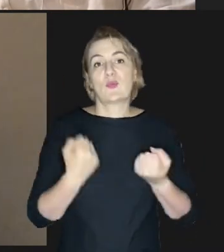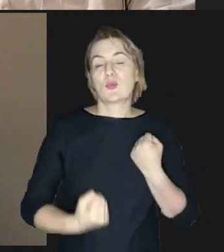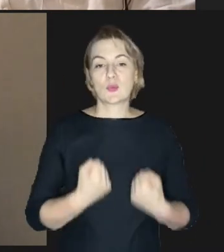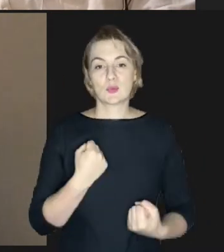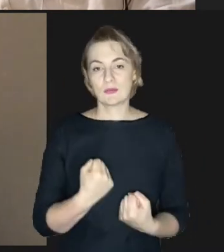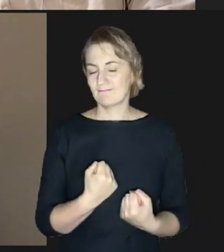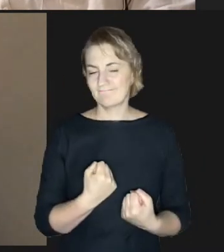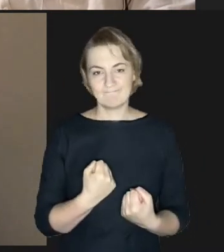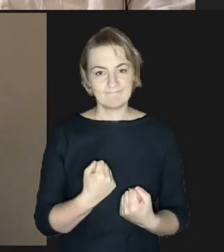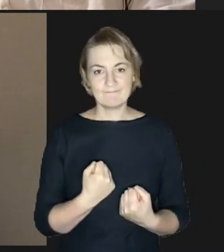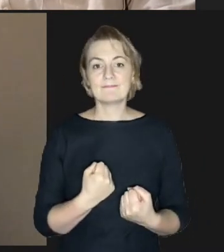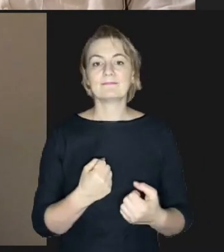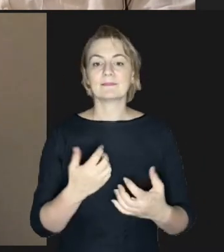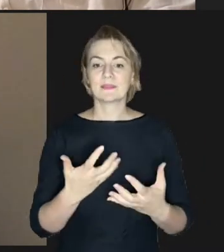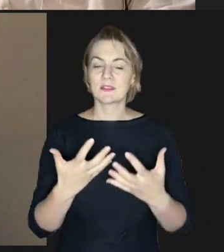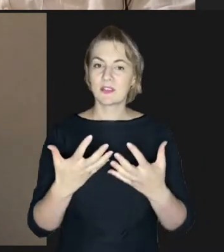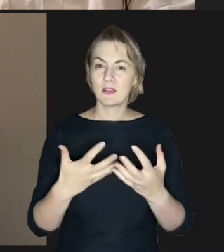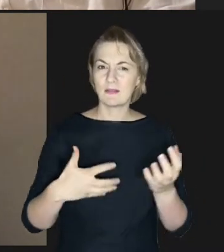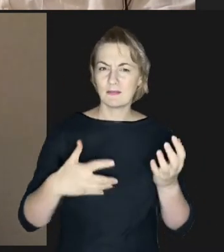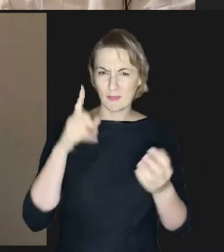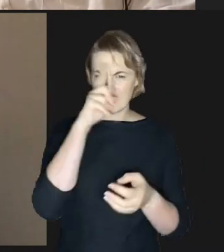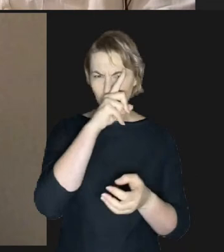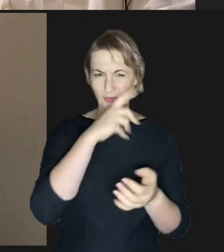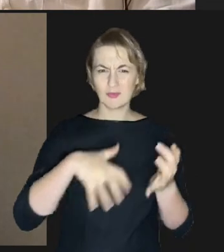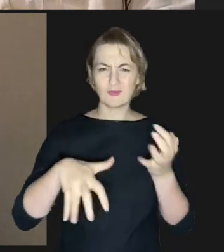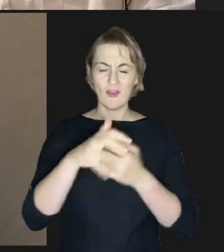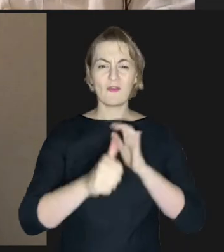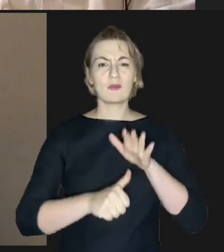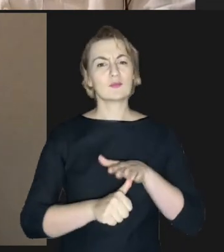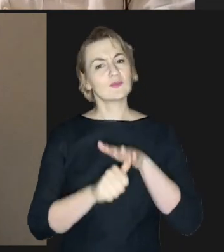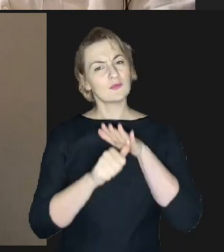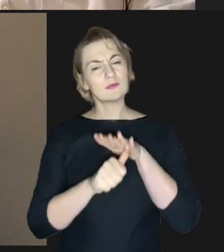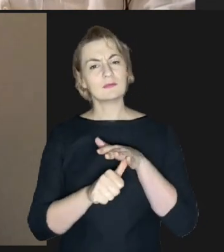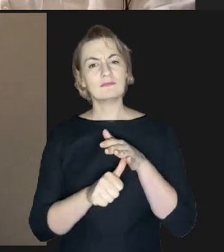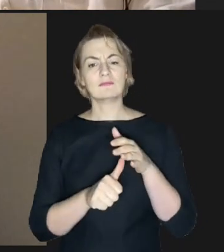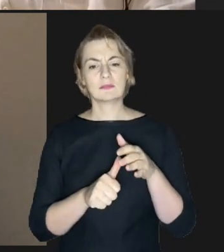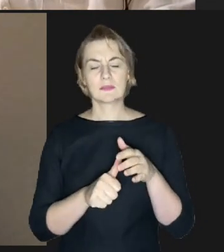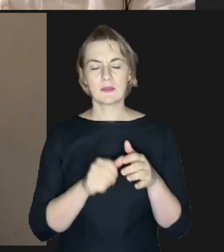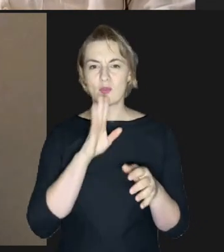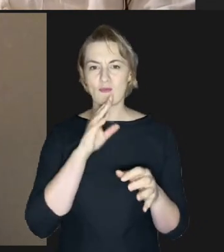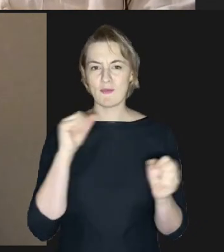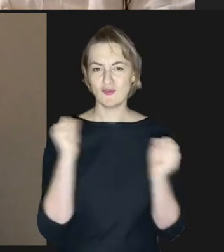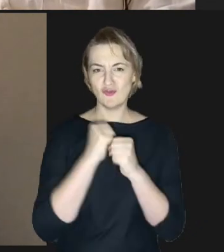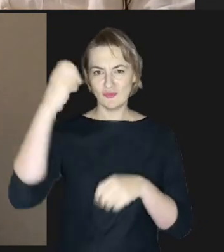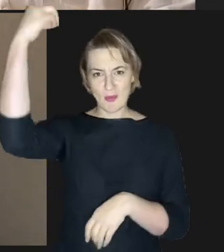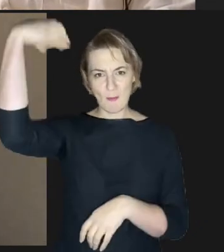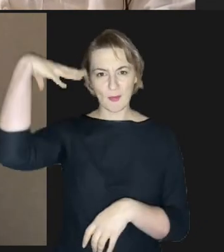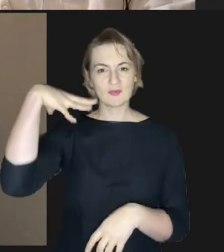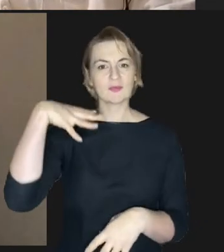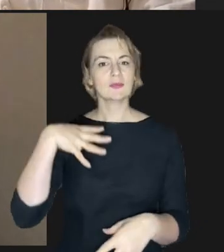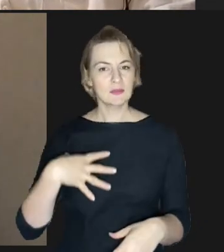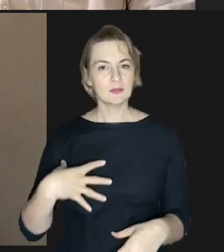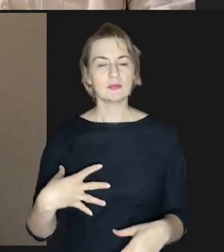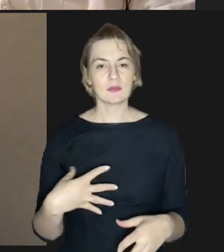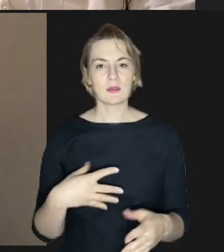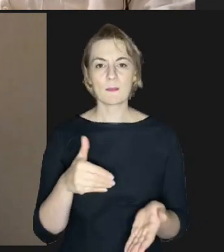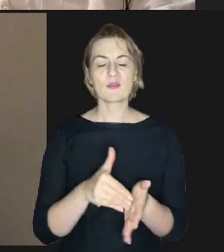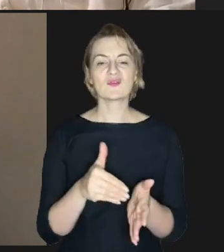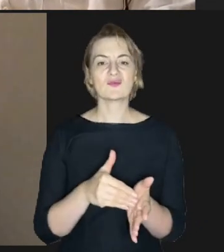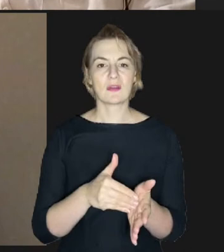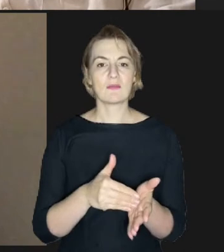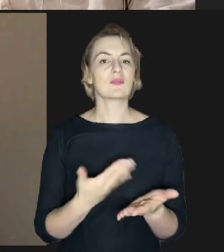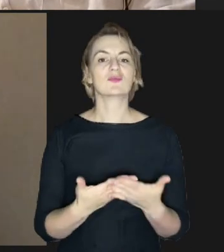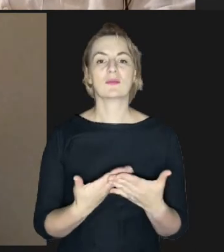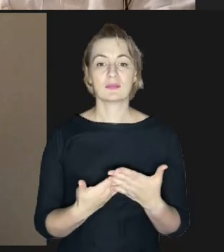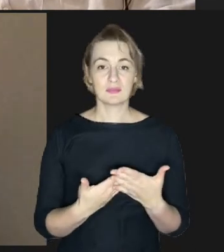światowym przywódcom realistyczny zimny prysznic. Ich celem było dostarczenie zimnego prysznicu, który jest konieczny jak